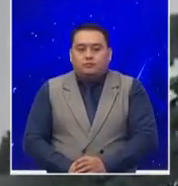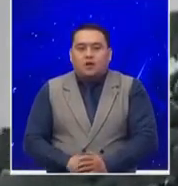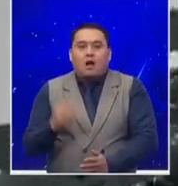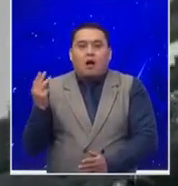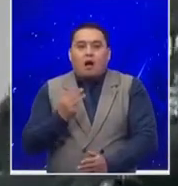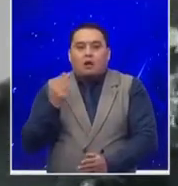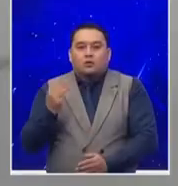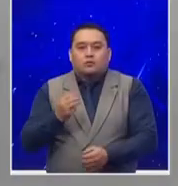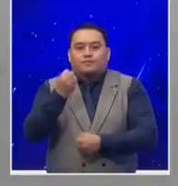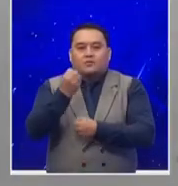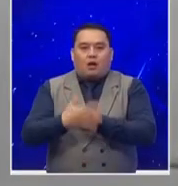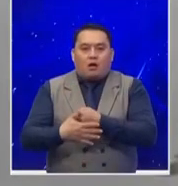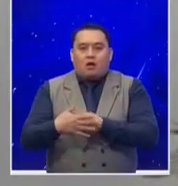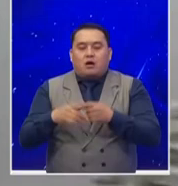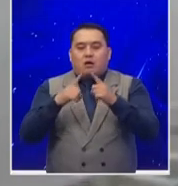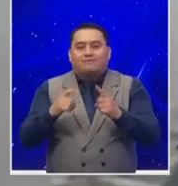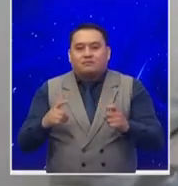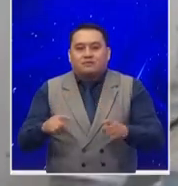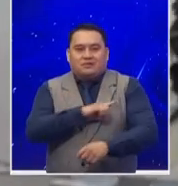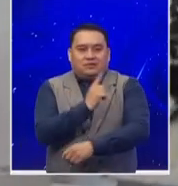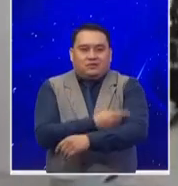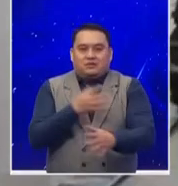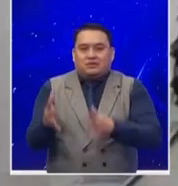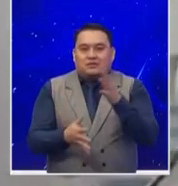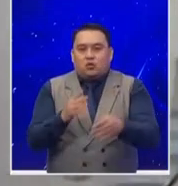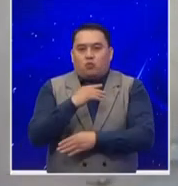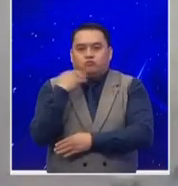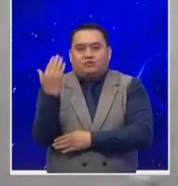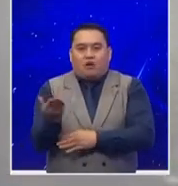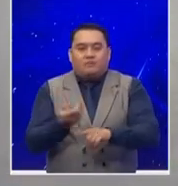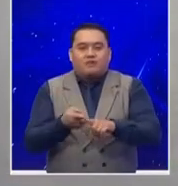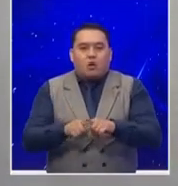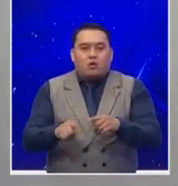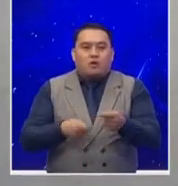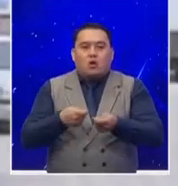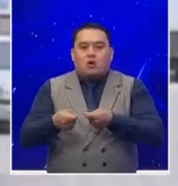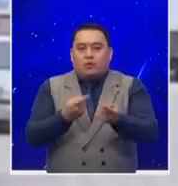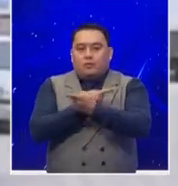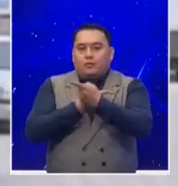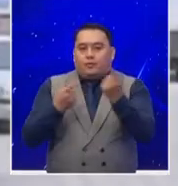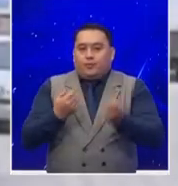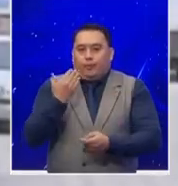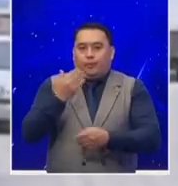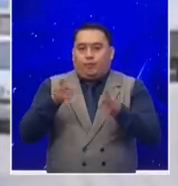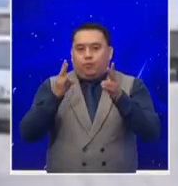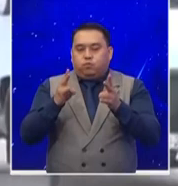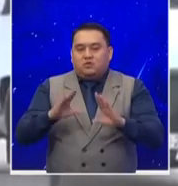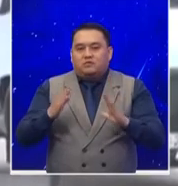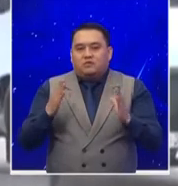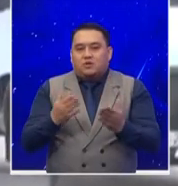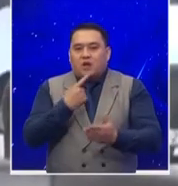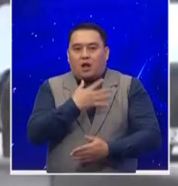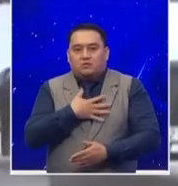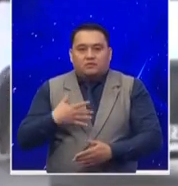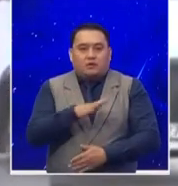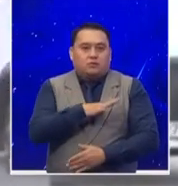Ақтау қаласының бас алаңында тұрған шырша қатты жел салдарынан құлап қалды. Ақтау қаласы әкімдігі баспасөз қызметінің хабарлауынша, оқиға барысында ешкім